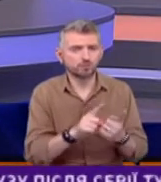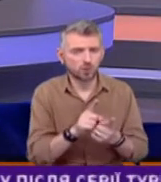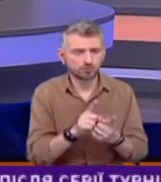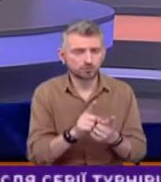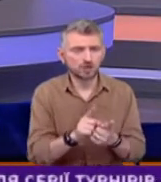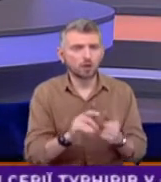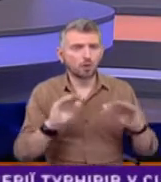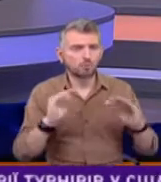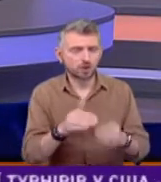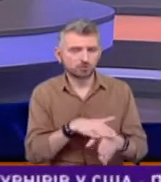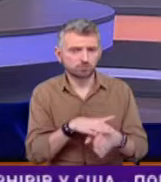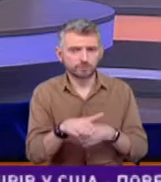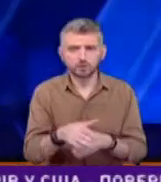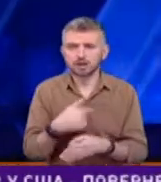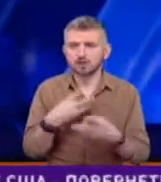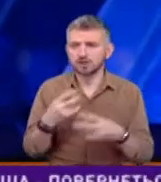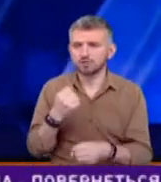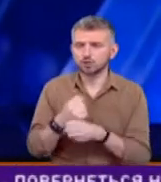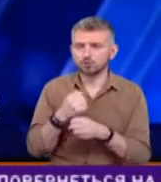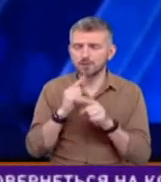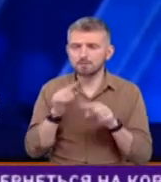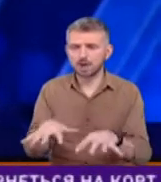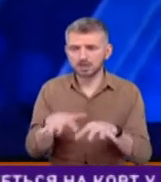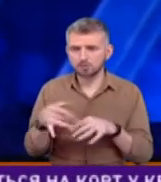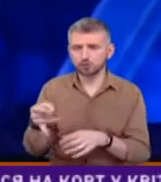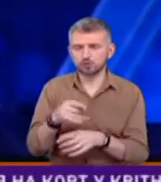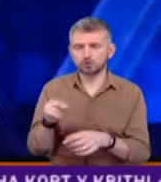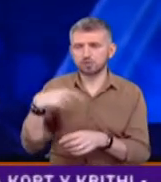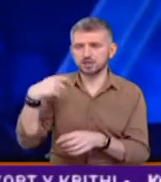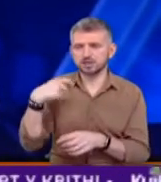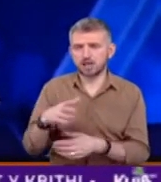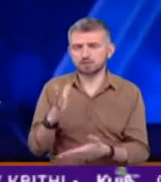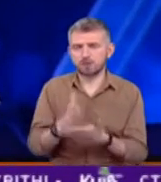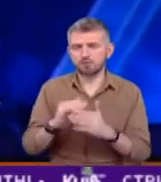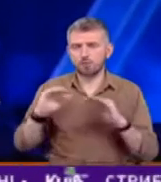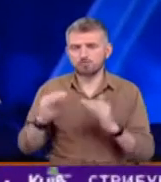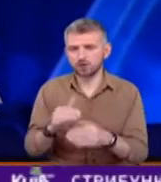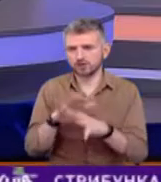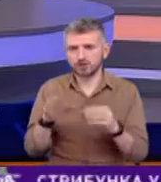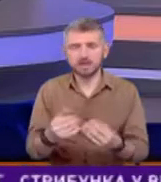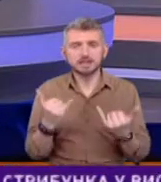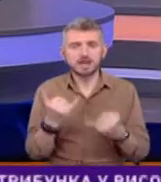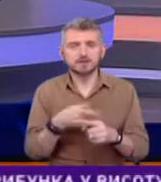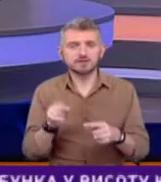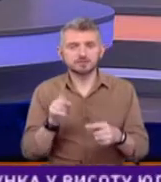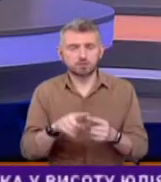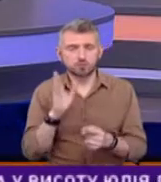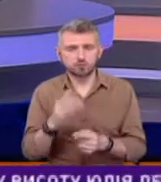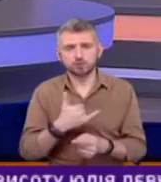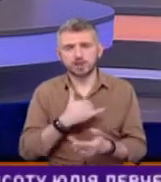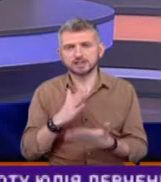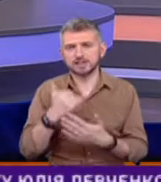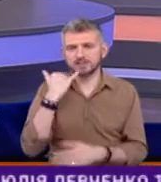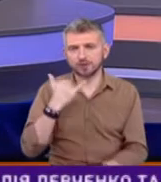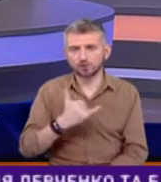і обмежити правильно. Повністю. Нам треба зробити парламентську республіку, щоб президент мав обмежені взагалі. Зараз ми на це вийдемо. У нас є телефонний